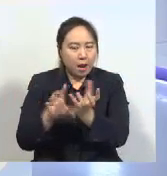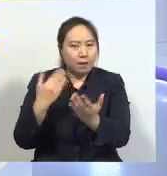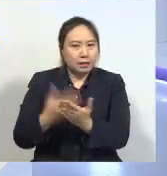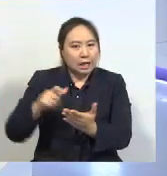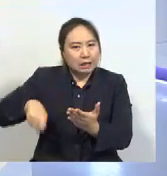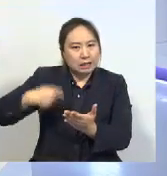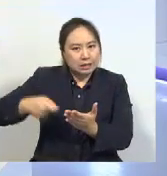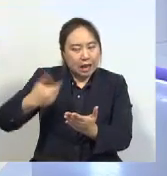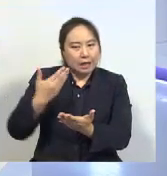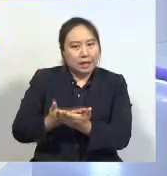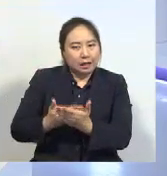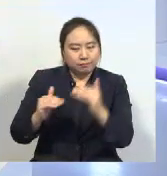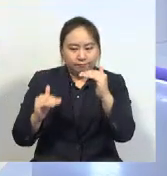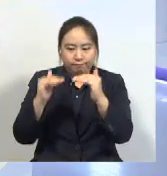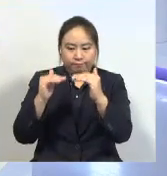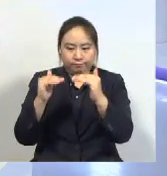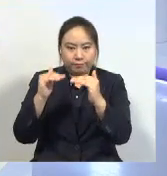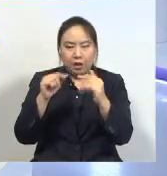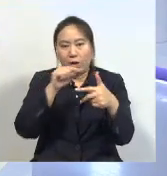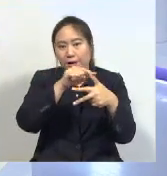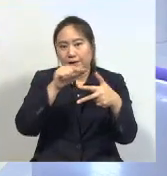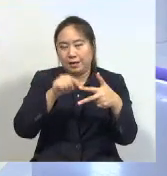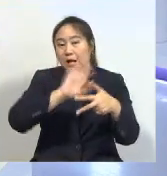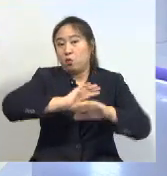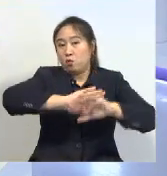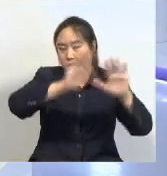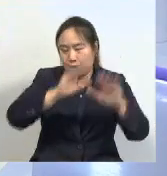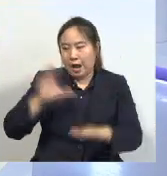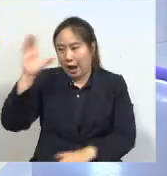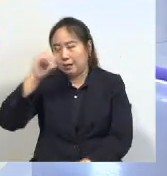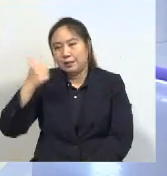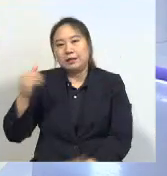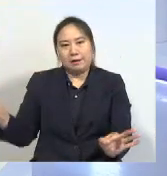ด้านราคาใกล้เคียงกับ2สารเคมีที ่ มีมติให้ยกเลิกแต่ว่าเลื่อนออกไปก่อนนะคะ